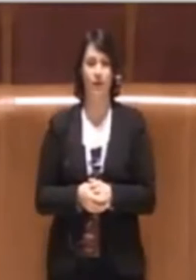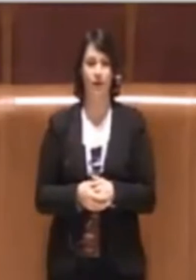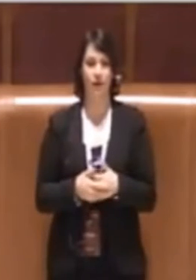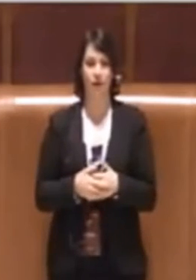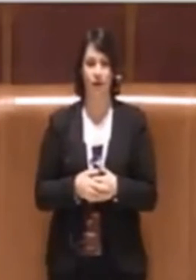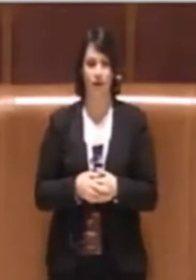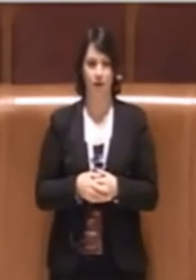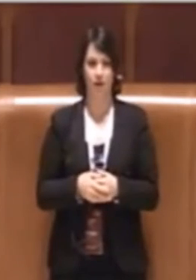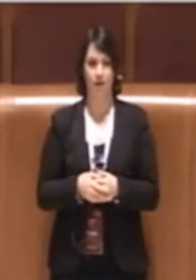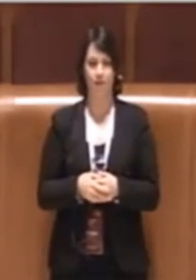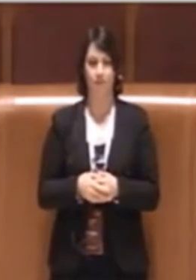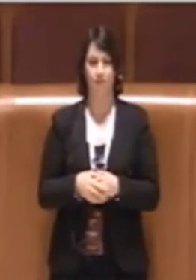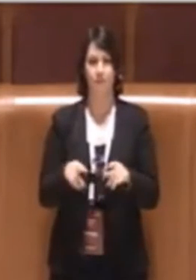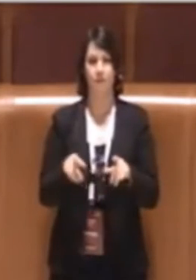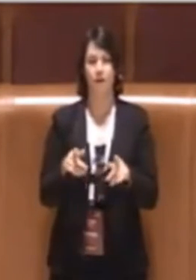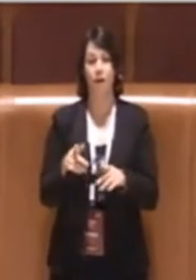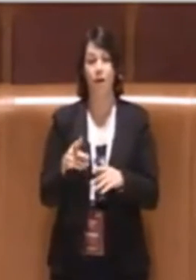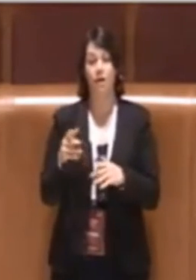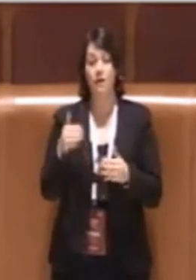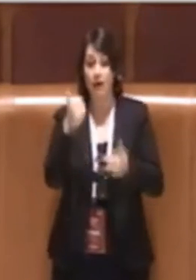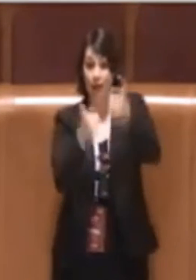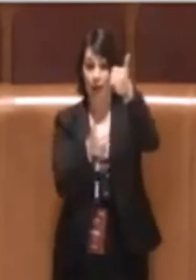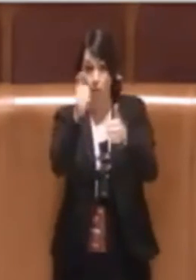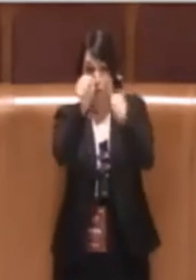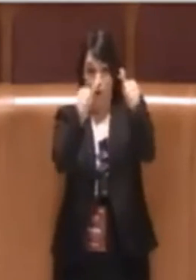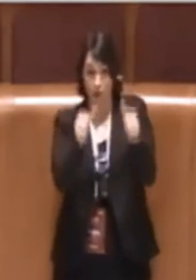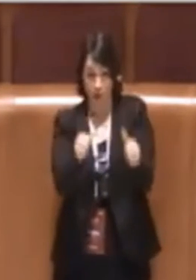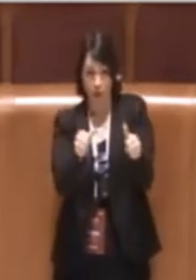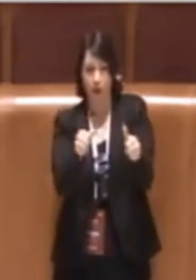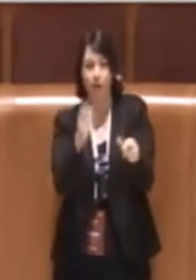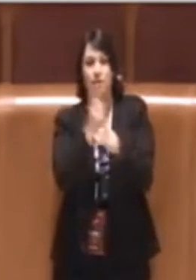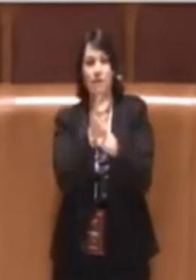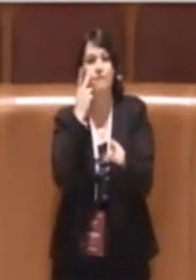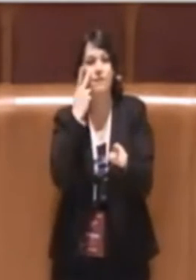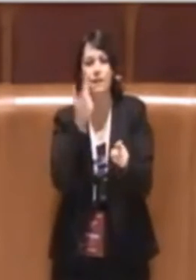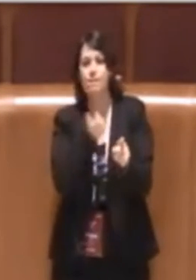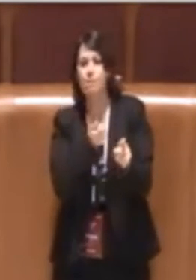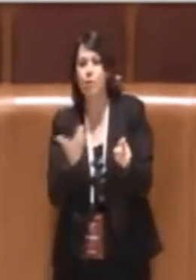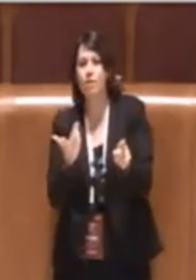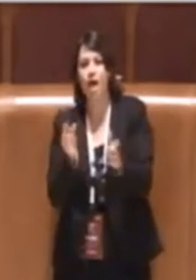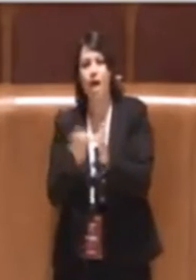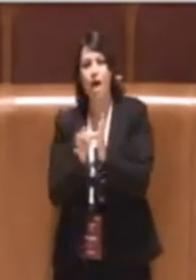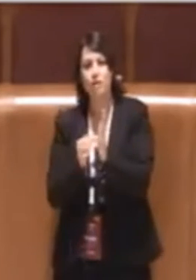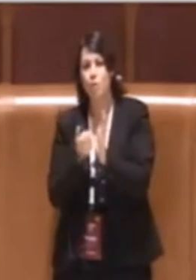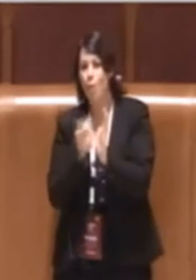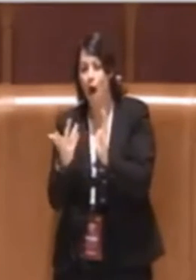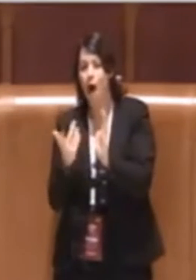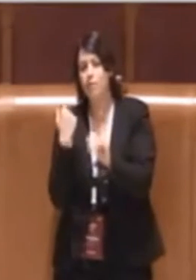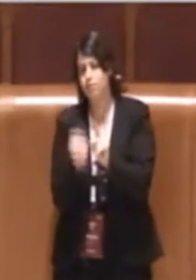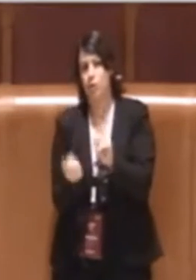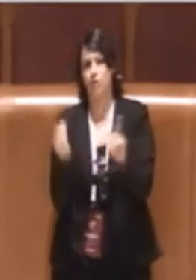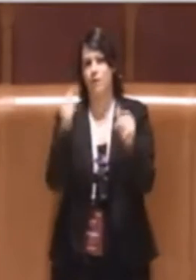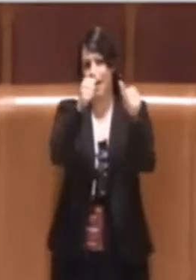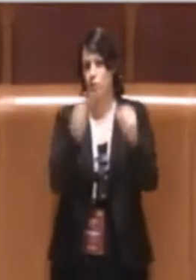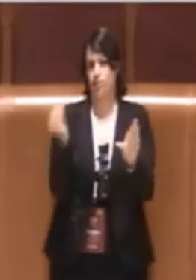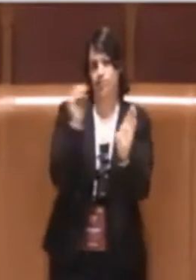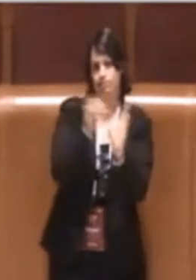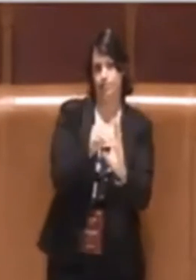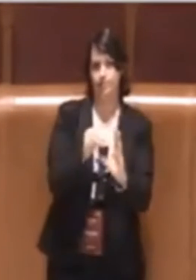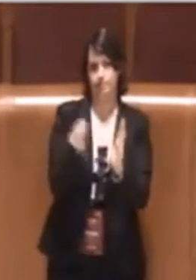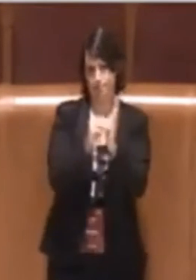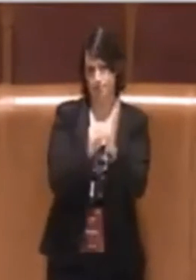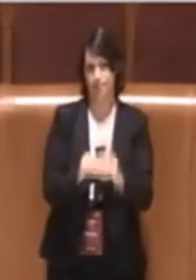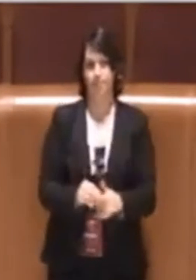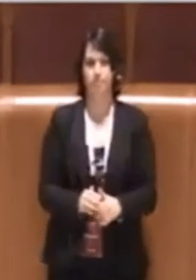eventualmente il numero del punteggio e l'inserimento in graduatoria. Abbiamo infatti previsto 10 punti in più per garantire